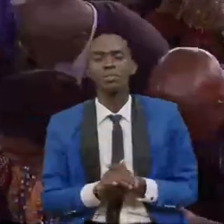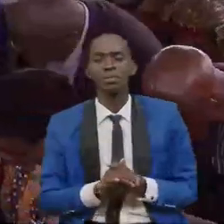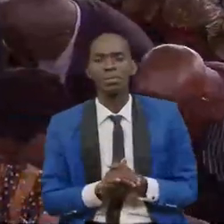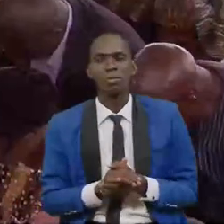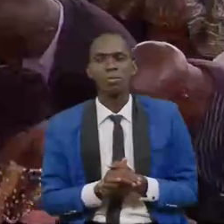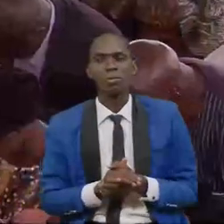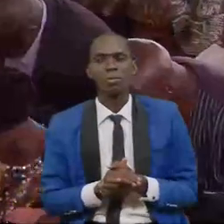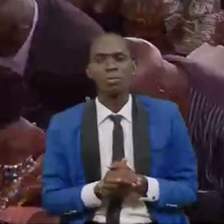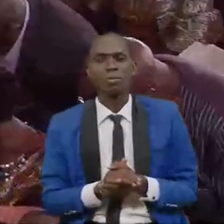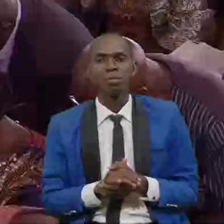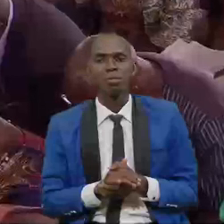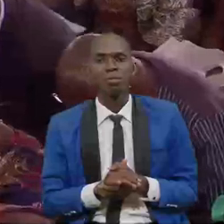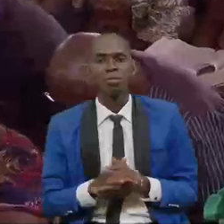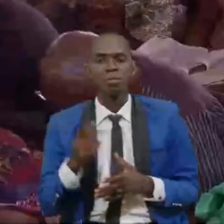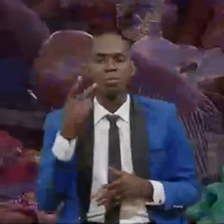Maintenant,